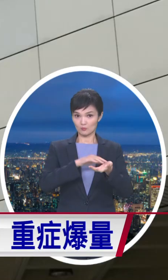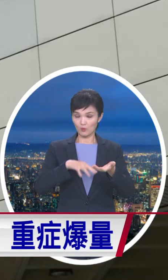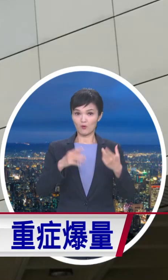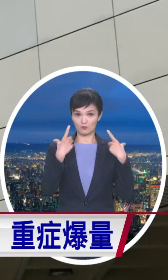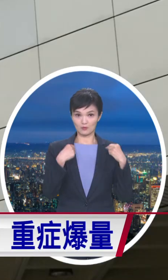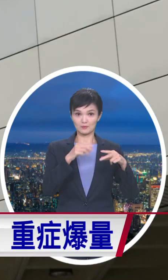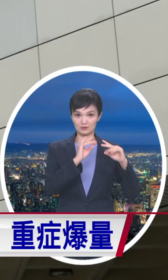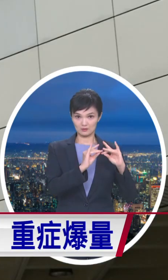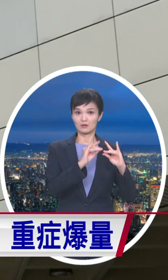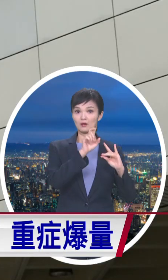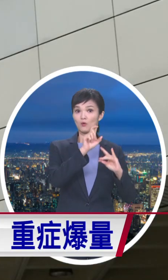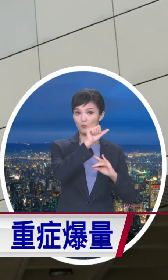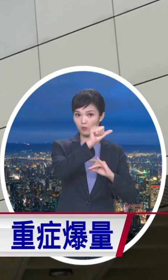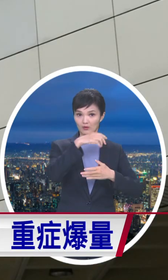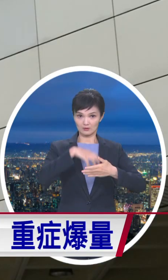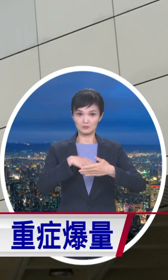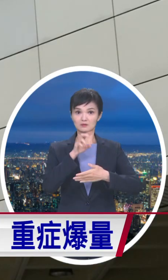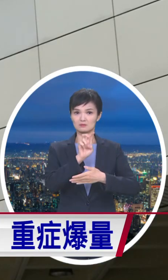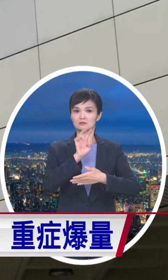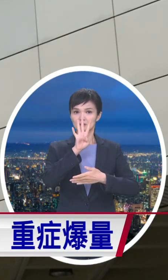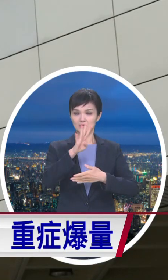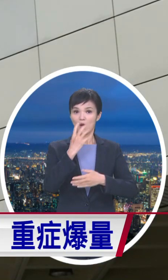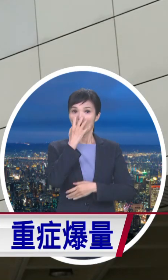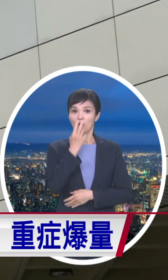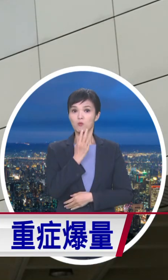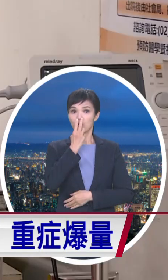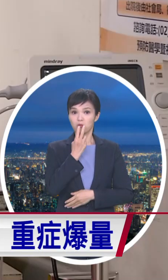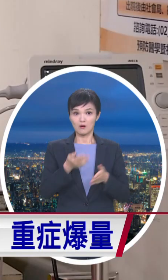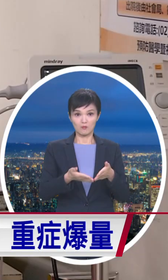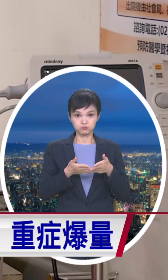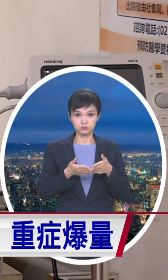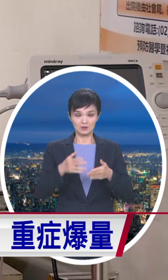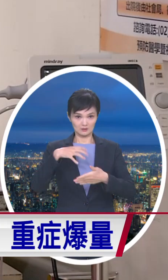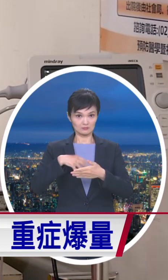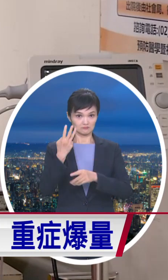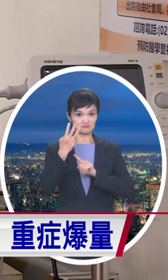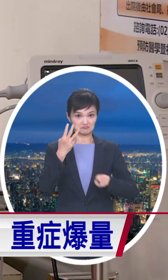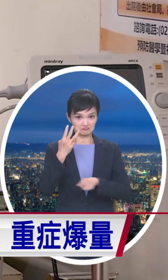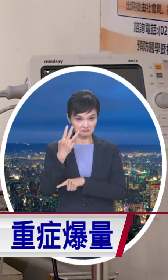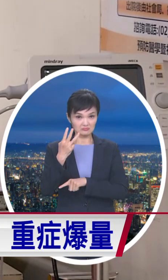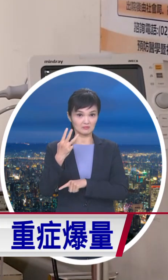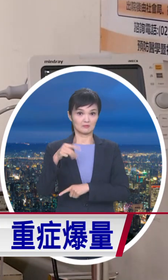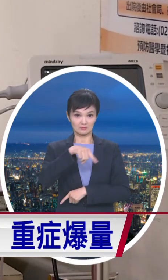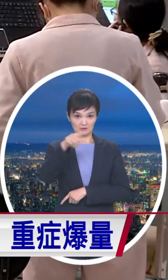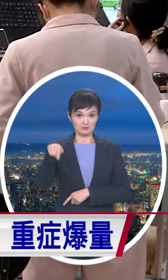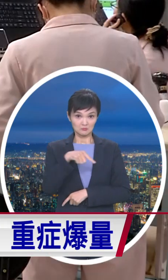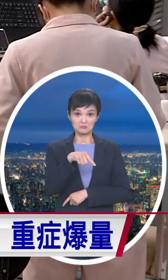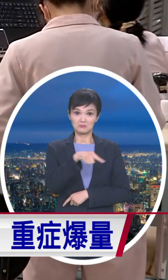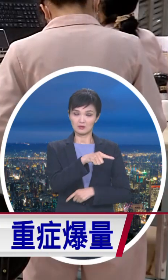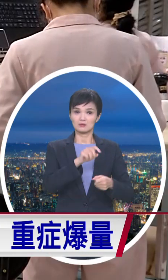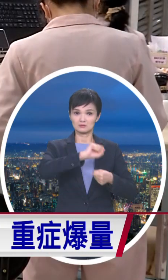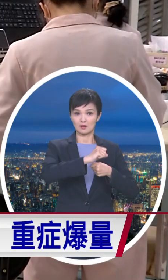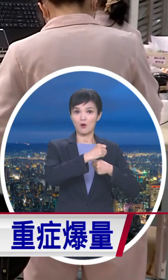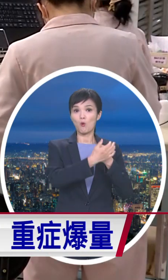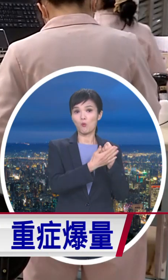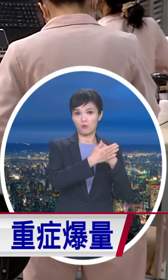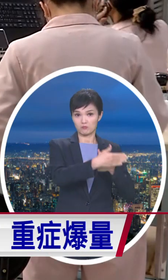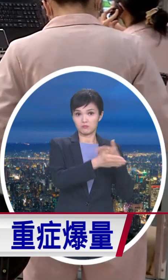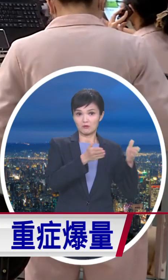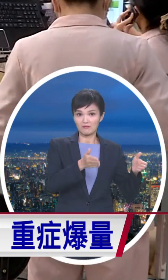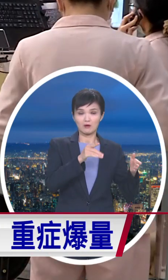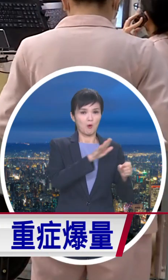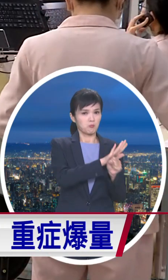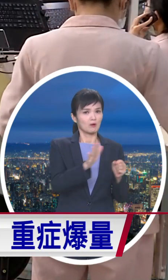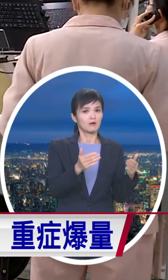共65床病患，有24床需要使用呼吸器，其中3床使用呼吸器的个案，因为加护病房量能已